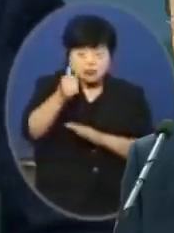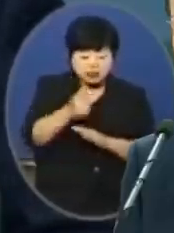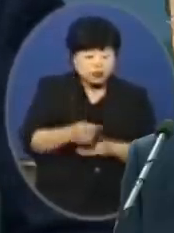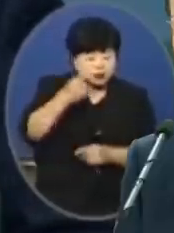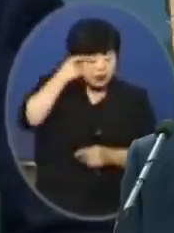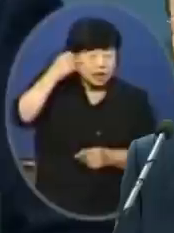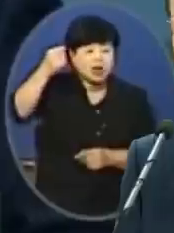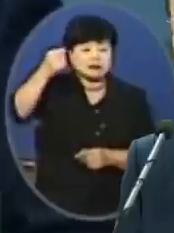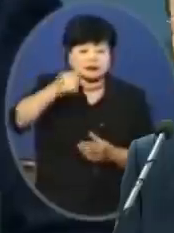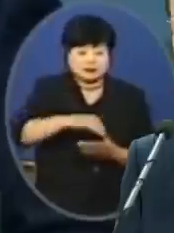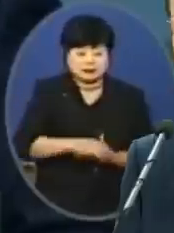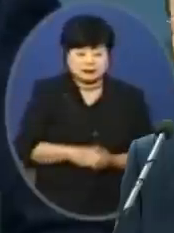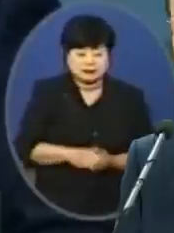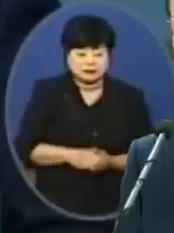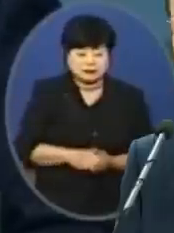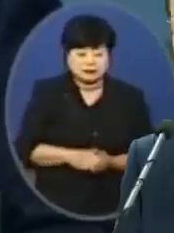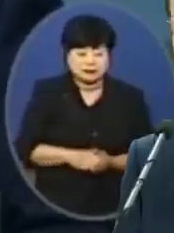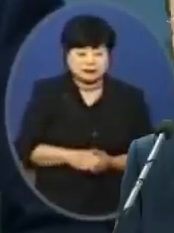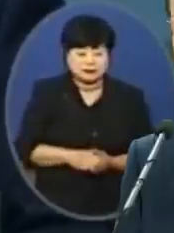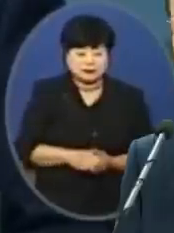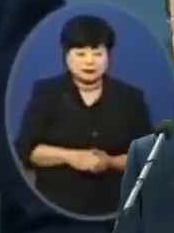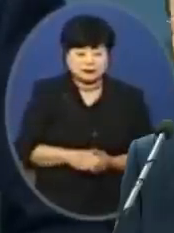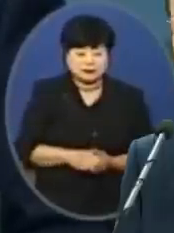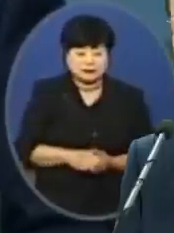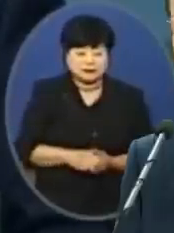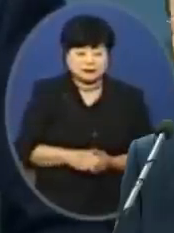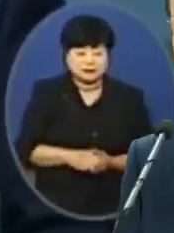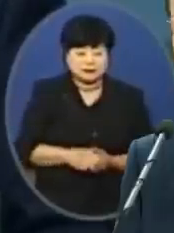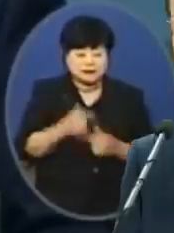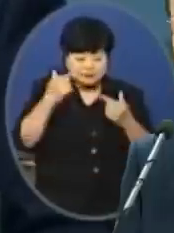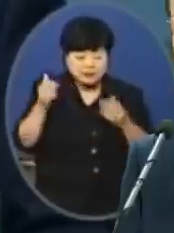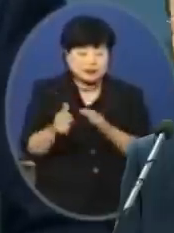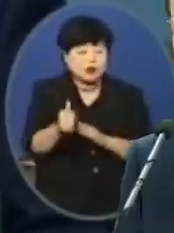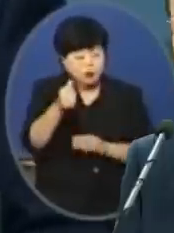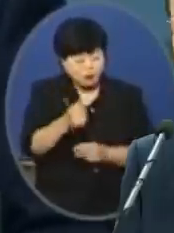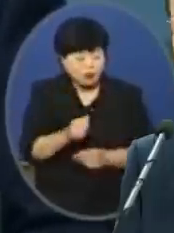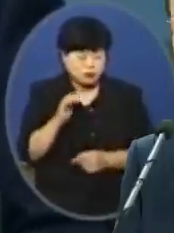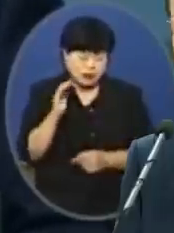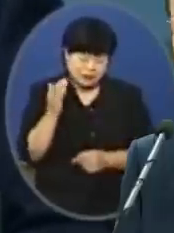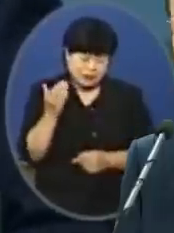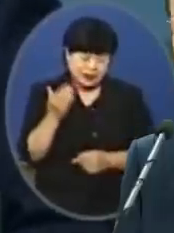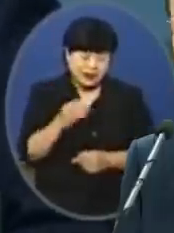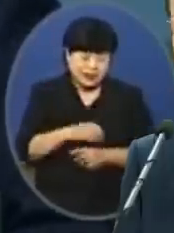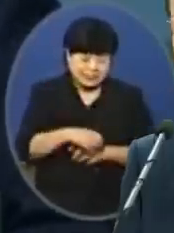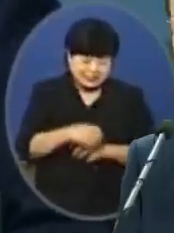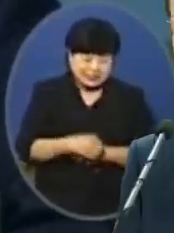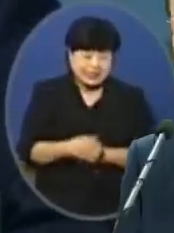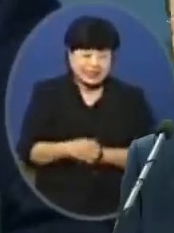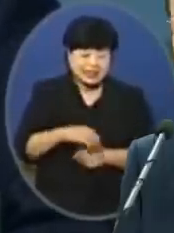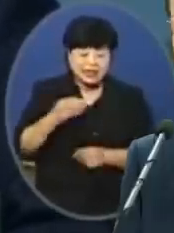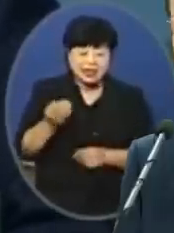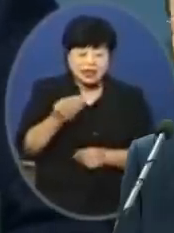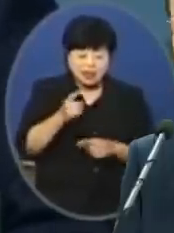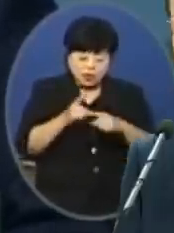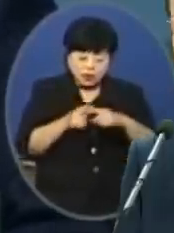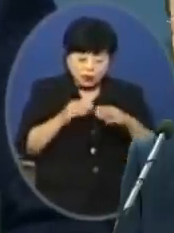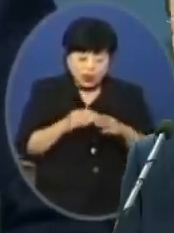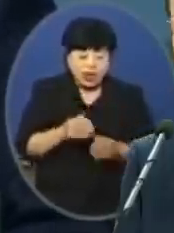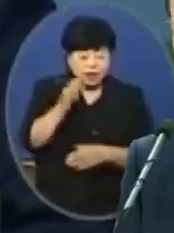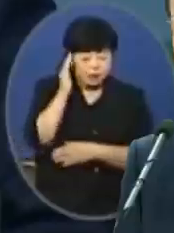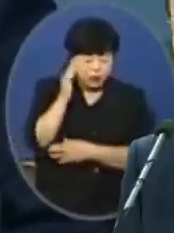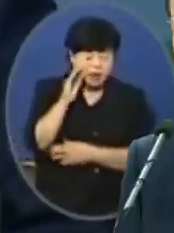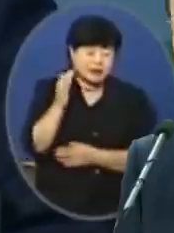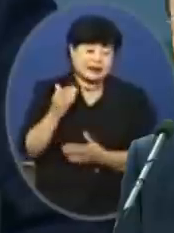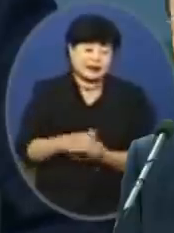성공한다는 생각으로 잡혀 있었습니다. 나는 반드시 성공하고 세계적인 교회를 목회하게